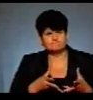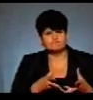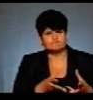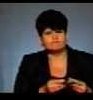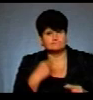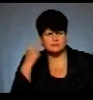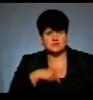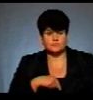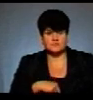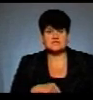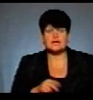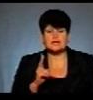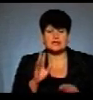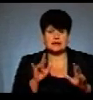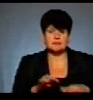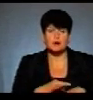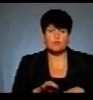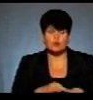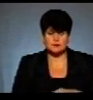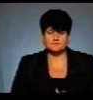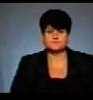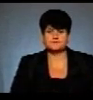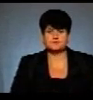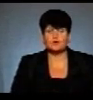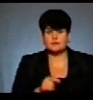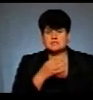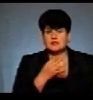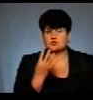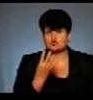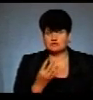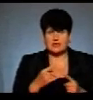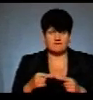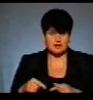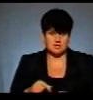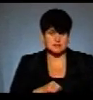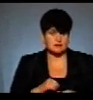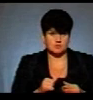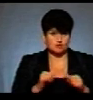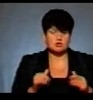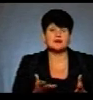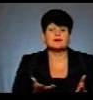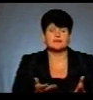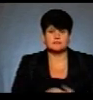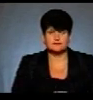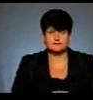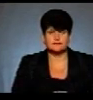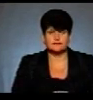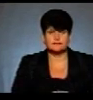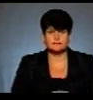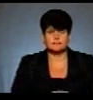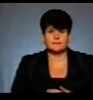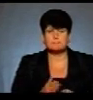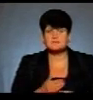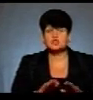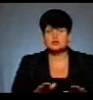соцмереж. Оце кібербулінг. От ви називали 4 види булінгу. Який є найбільш поширеніший між дітьми?